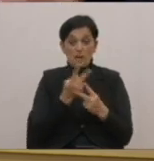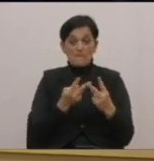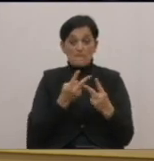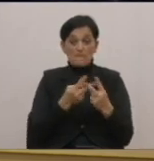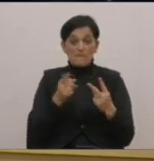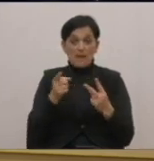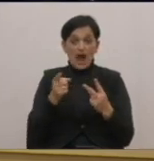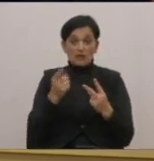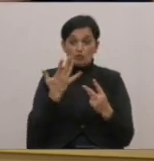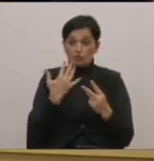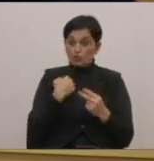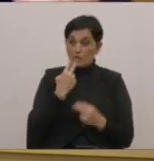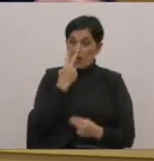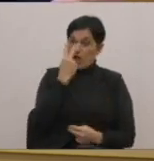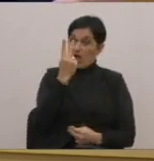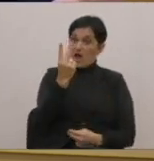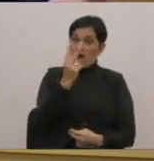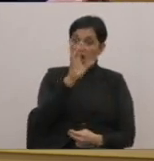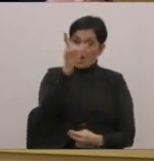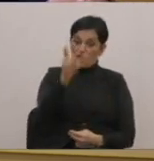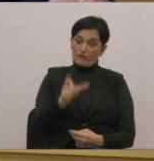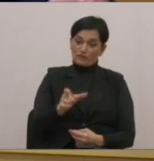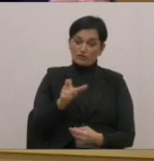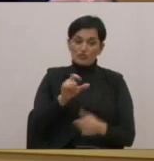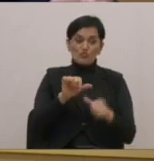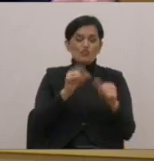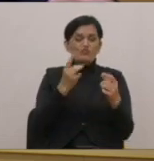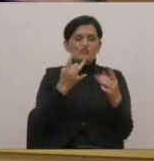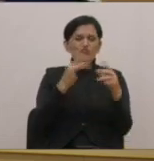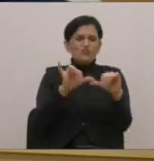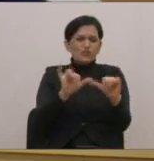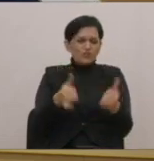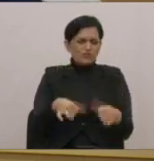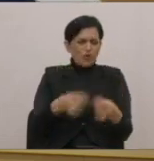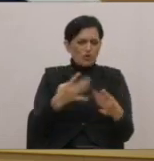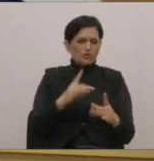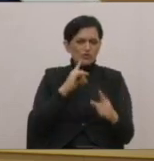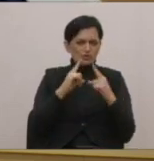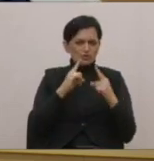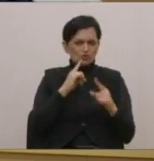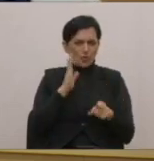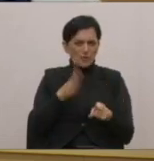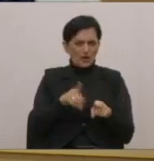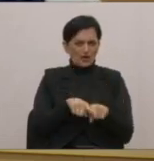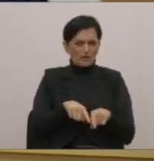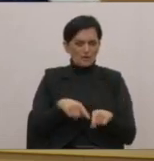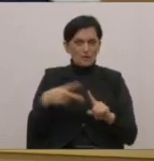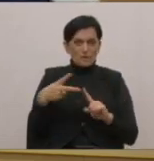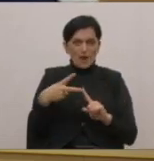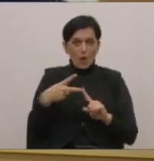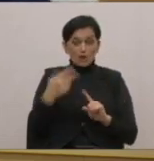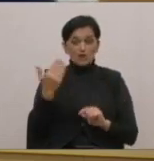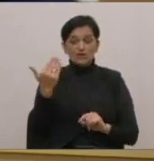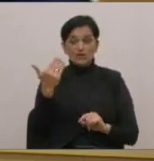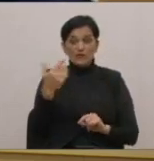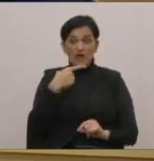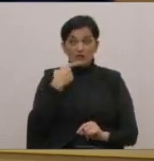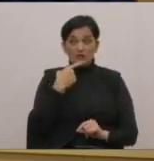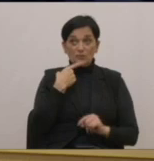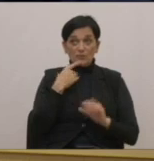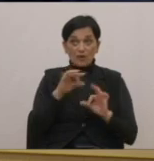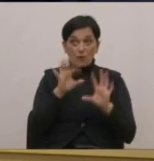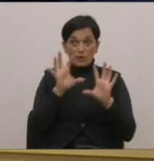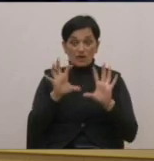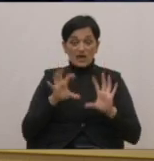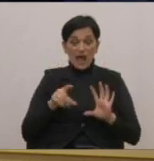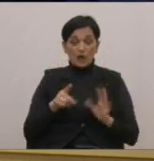არ დამანახებ, კიდევ უფრო ფორმალური გახდება ჩემი აზრით ასეთი ტიპის ხდომები. და მეორე, თქვენ როცა მეუბნებით, რომ ამ